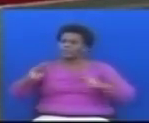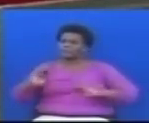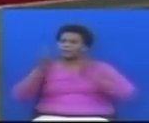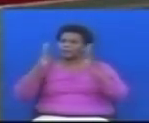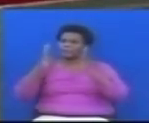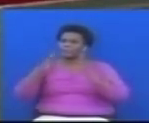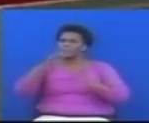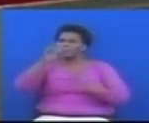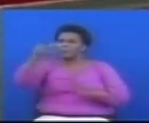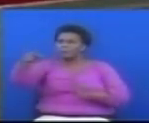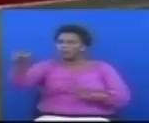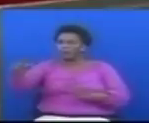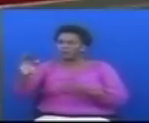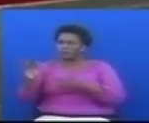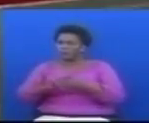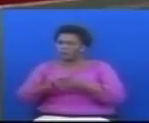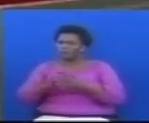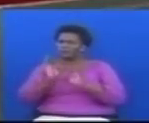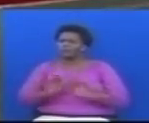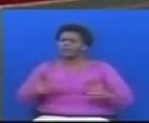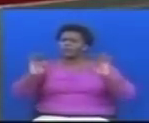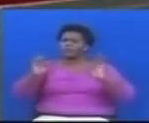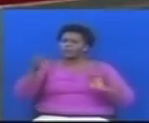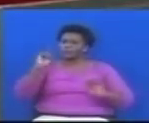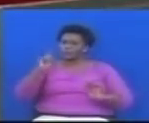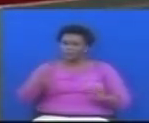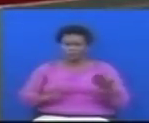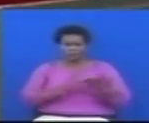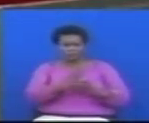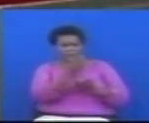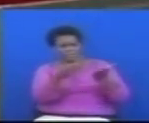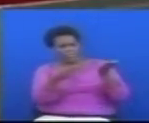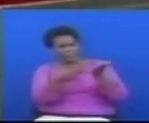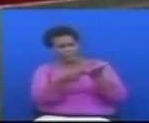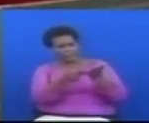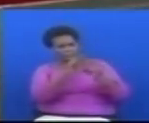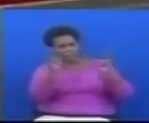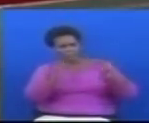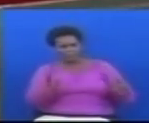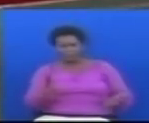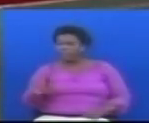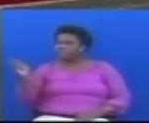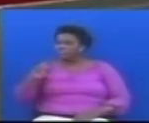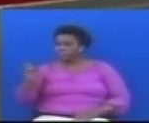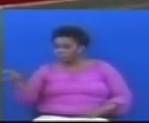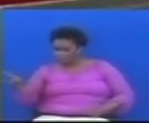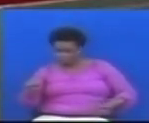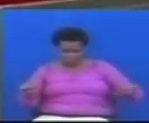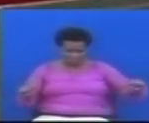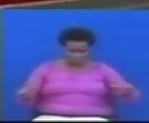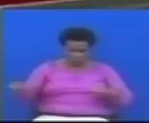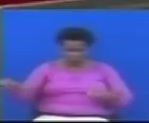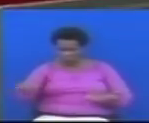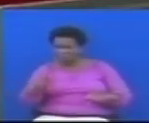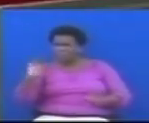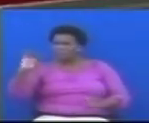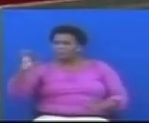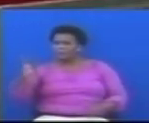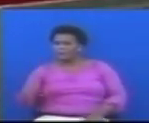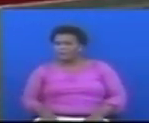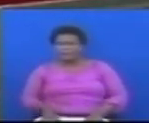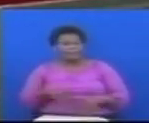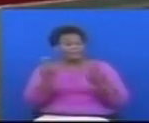kwa matumizi bora ya nishati kupitia teknolojia ya kisasa badala ya kuni na mkaa. Aidha, serikali imekuwa ikichukua jitihada za